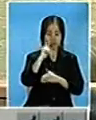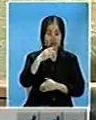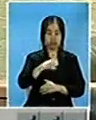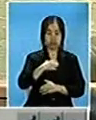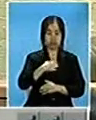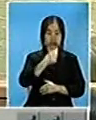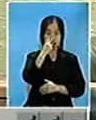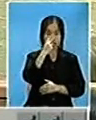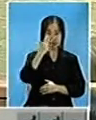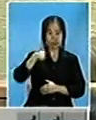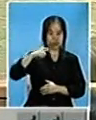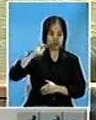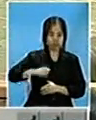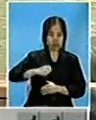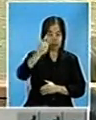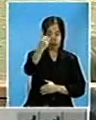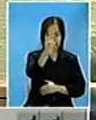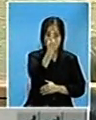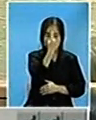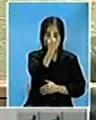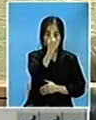จะเห็นท่านตุลาการรัฐธรรมนูญสักท่านหนึ่ง